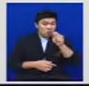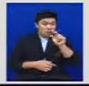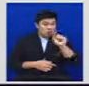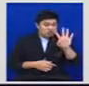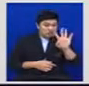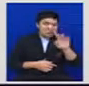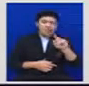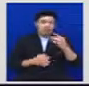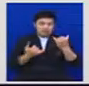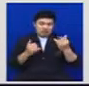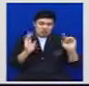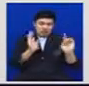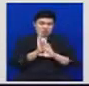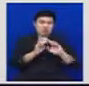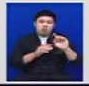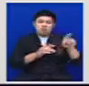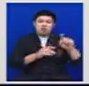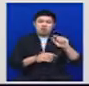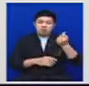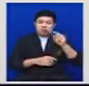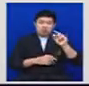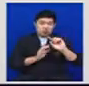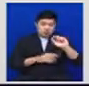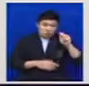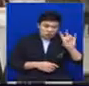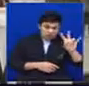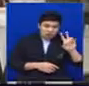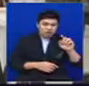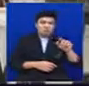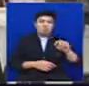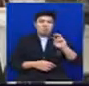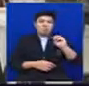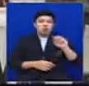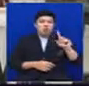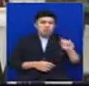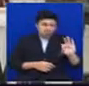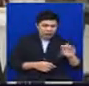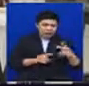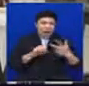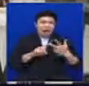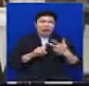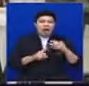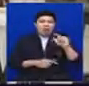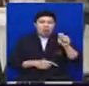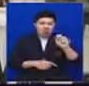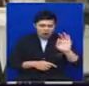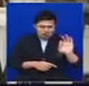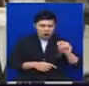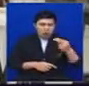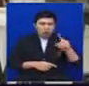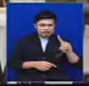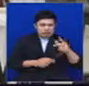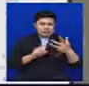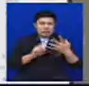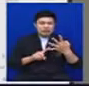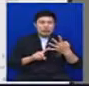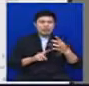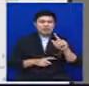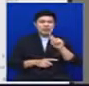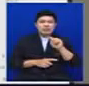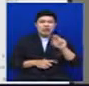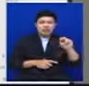การมาจ่ายเงินจำนวน17ช่องได้แก่ช่อง7ช่องโมโน29 Mcot HD Mcot Family ช่อง